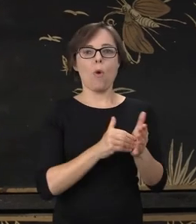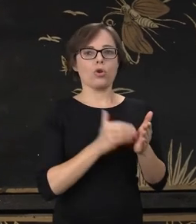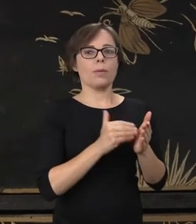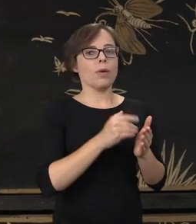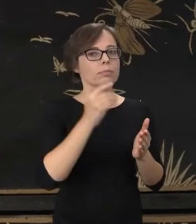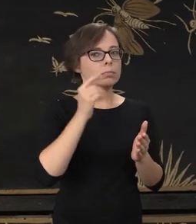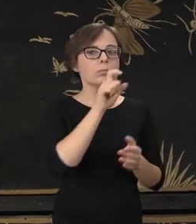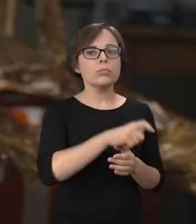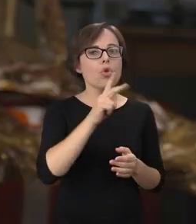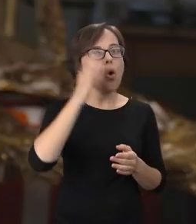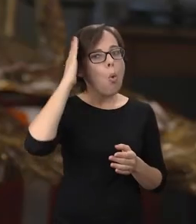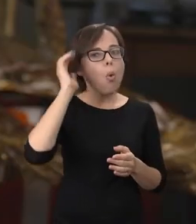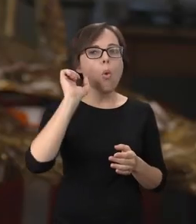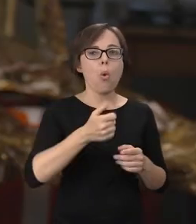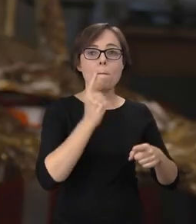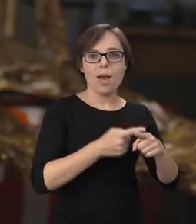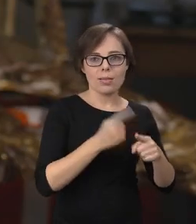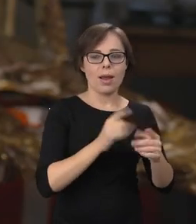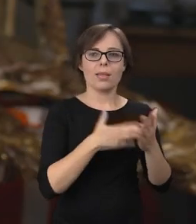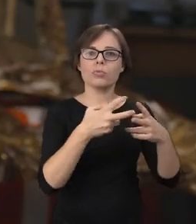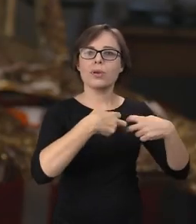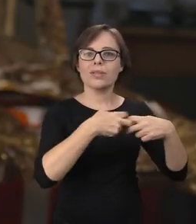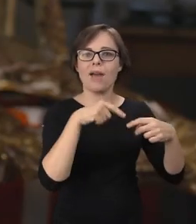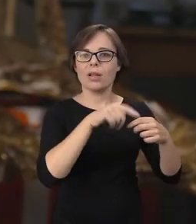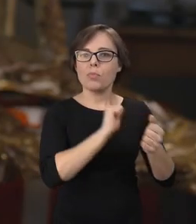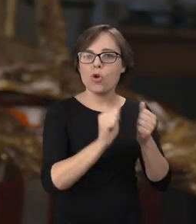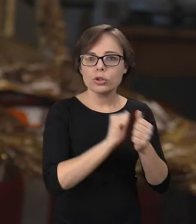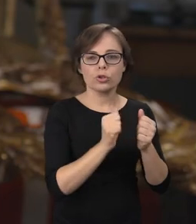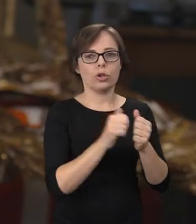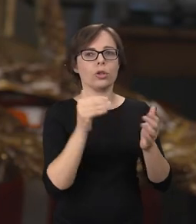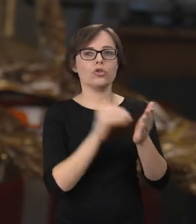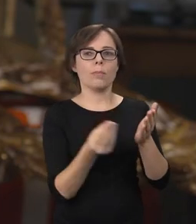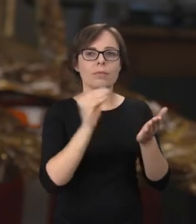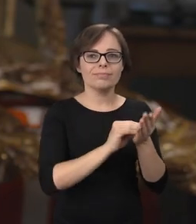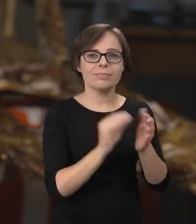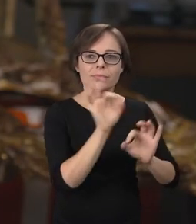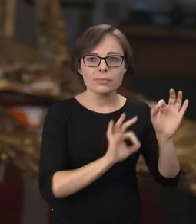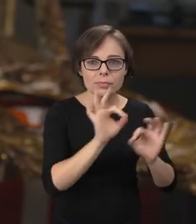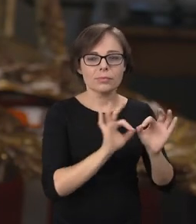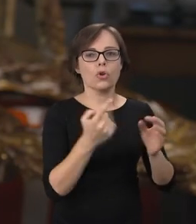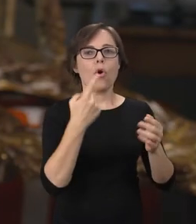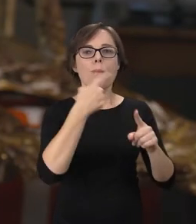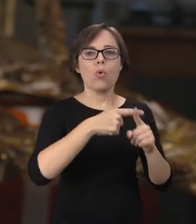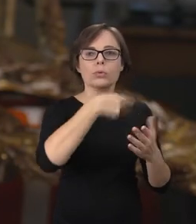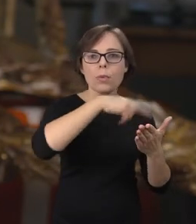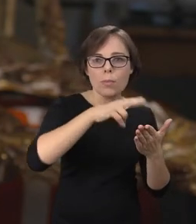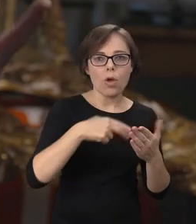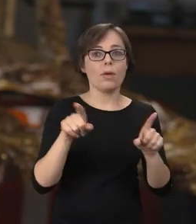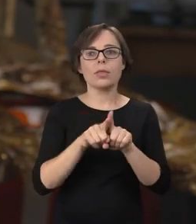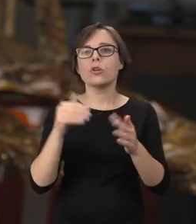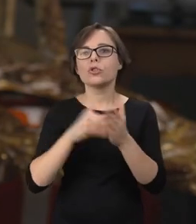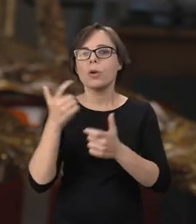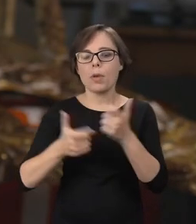metaloplastyki ktoś musi być, bo zawiasy są na przykład połamane, trzeba dorobić, trzeba je na nowo pozłocić, trzeba zrobić polichromię,